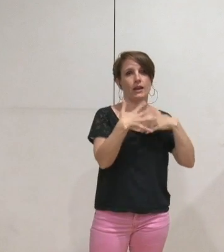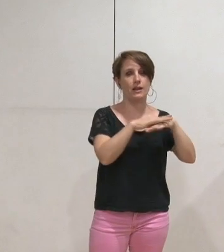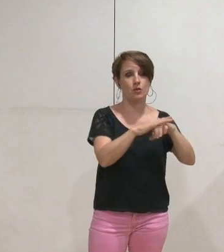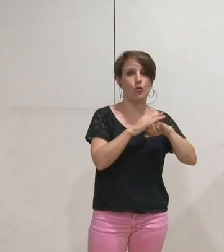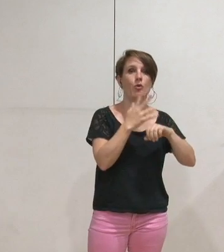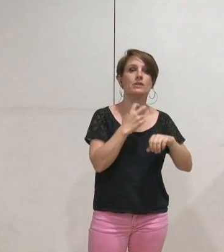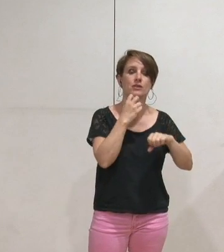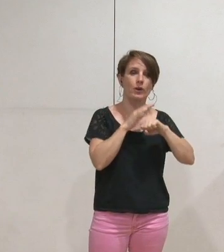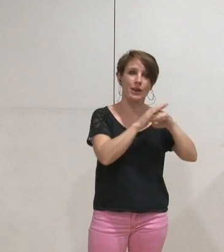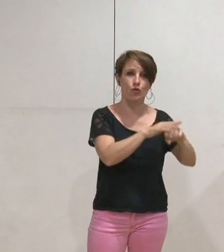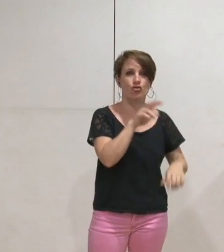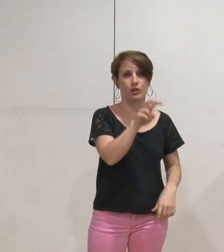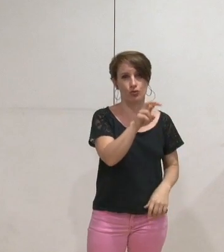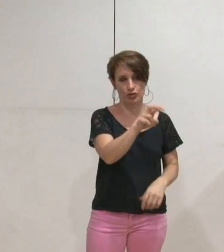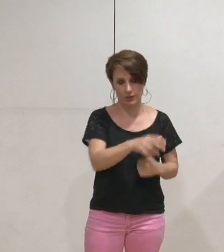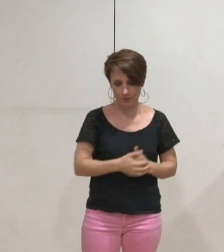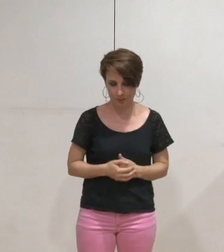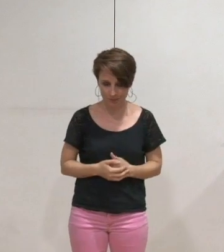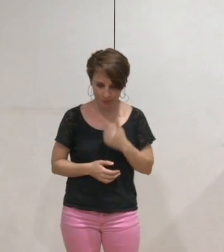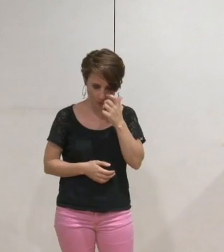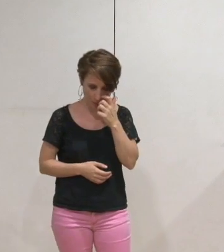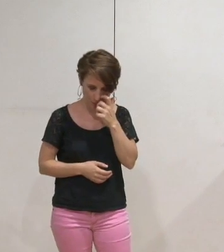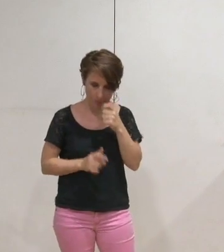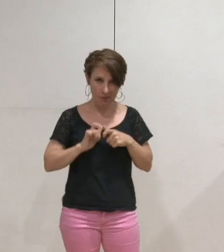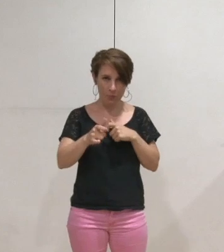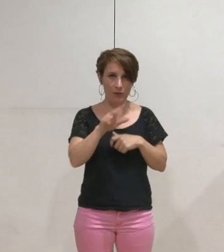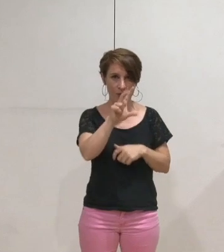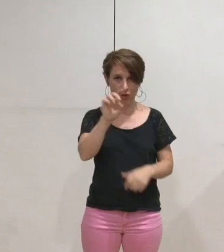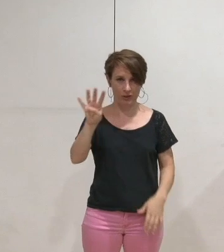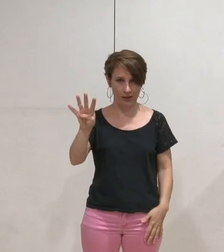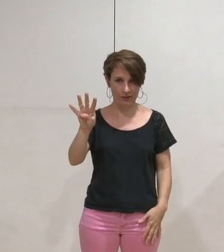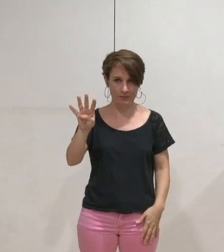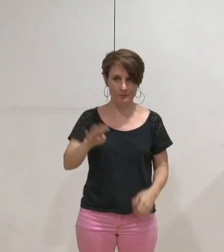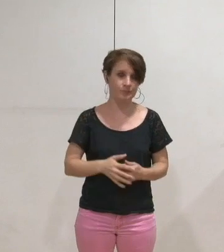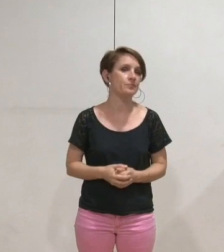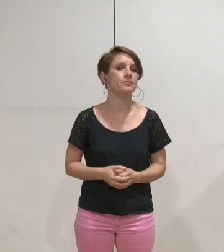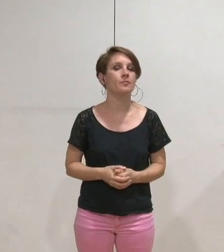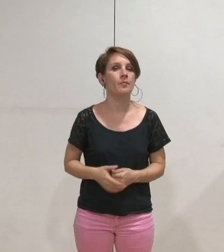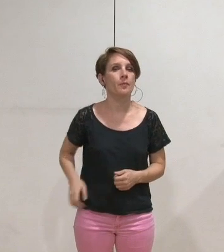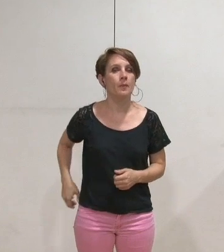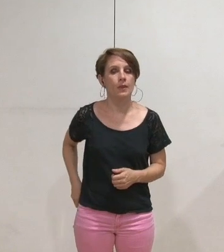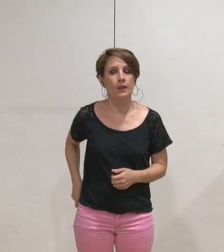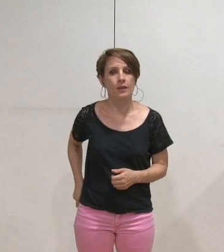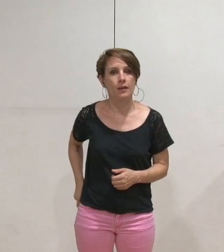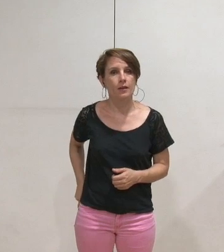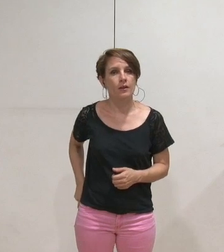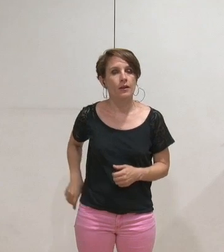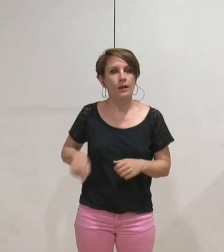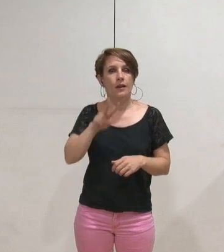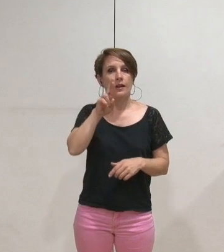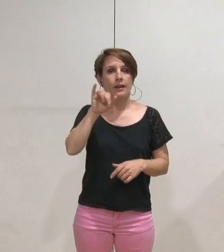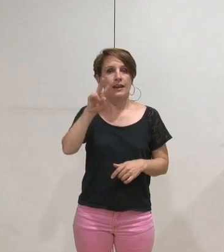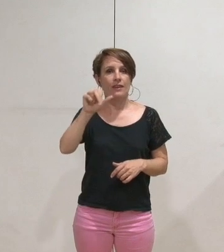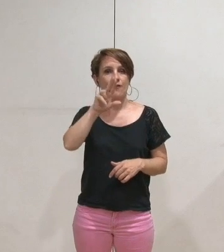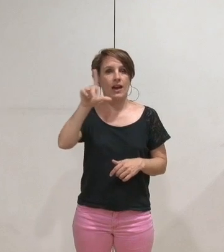rassemblement citoyen de la gauche et écologistes la 34 Riva Jeux Olympiques